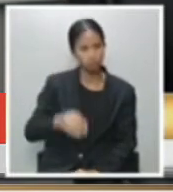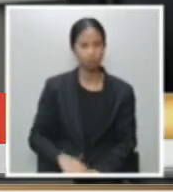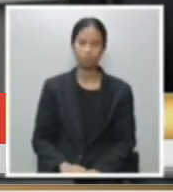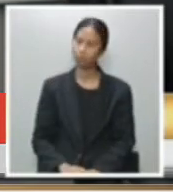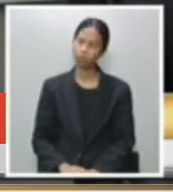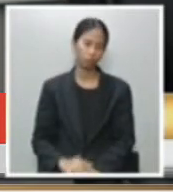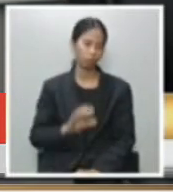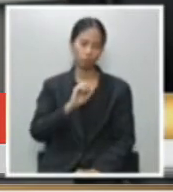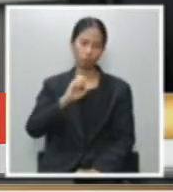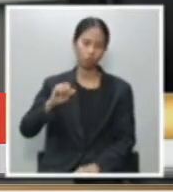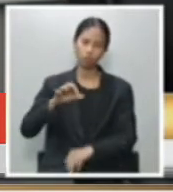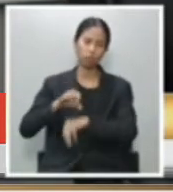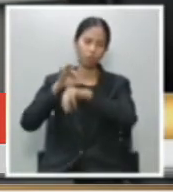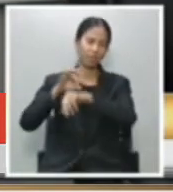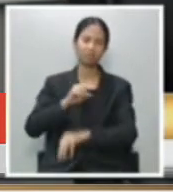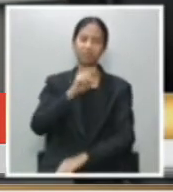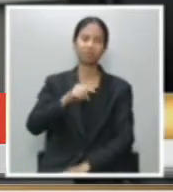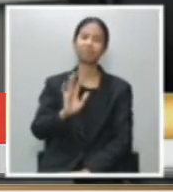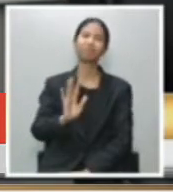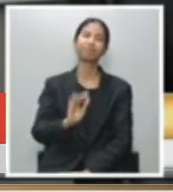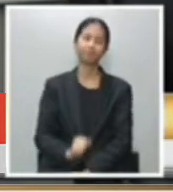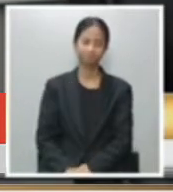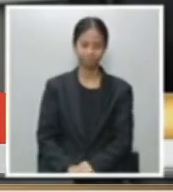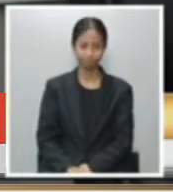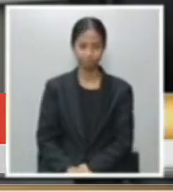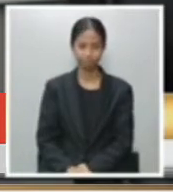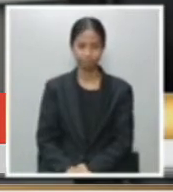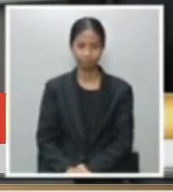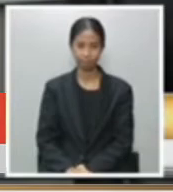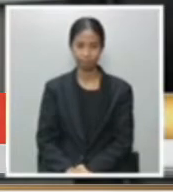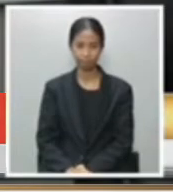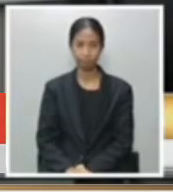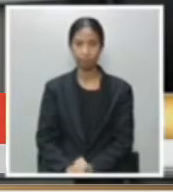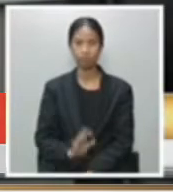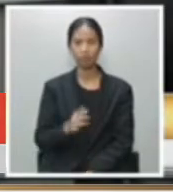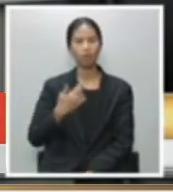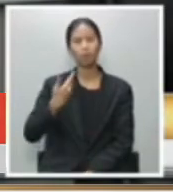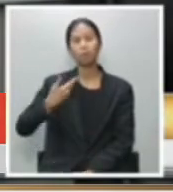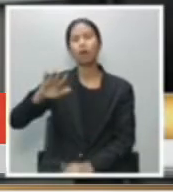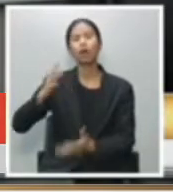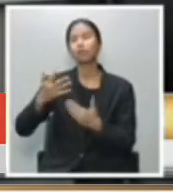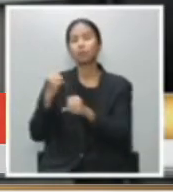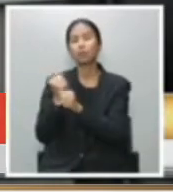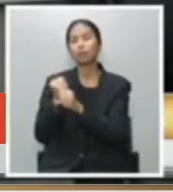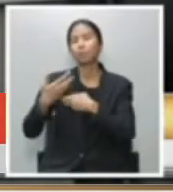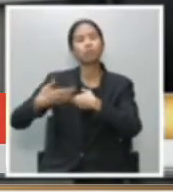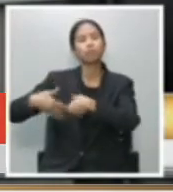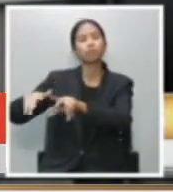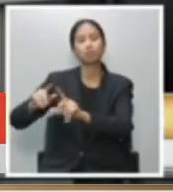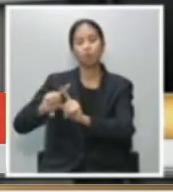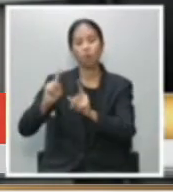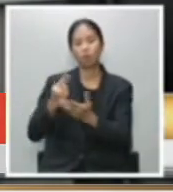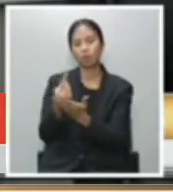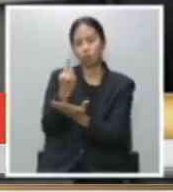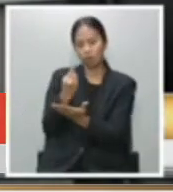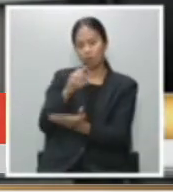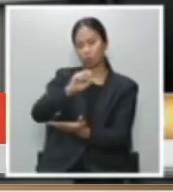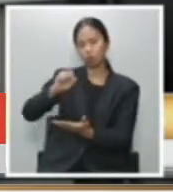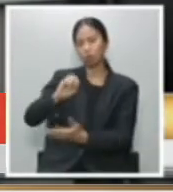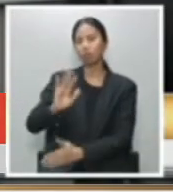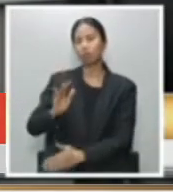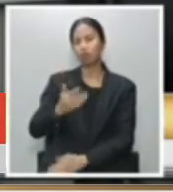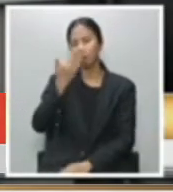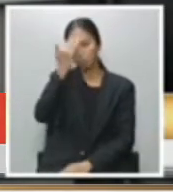ว่าครับอย่ามาเป็นผู้แทนครับไปเป็นขี้ข้าใครก็ได้โดยไม่ต้องเป็นผู้แทนถ้าเป็นผู้แทนแล้ว